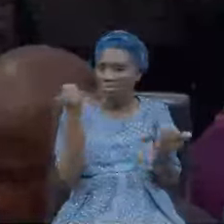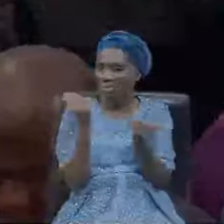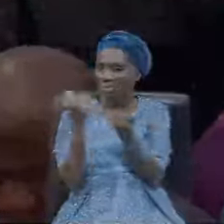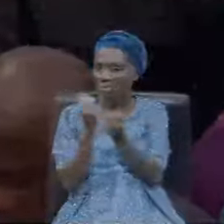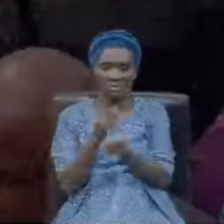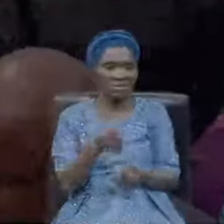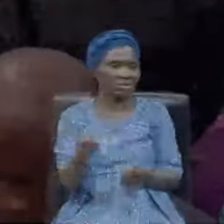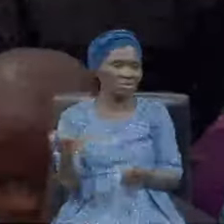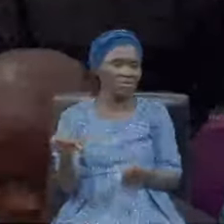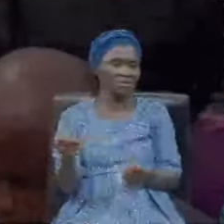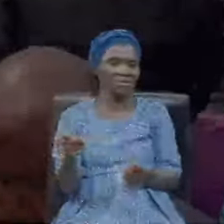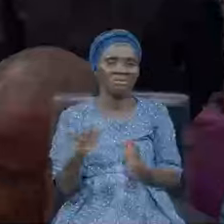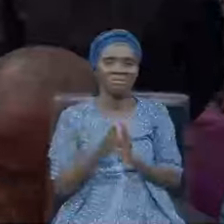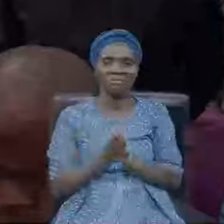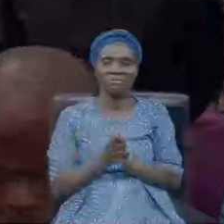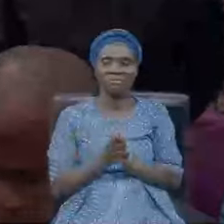bagarre,